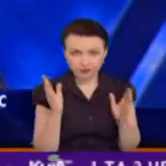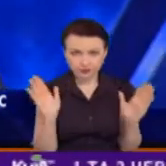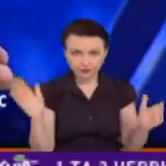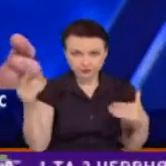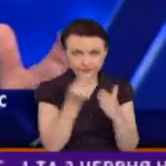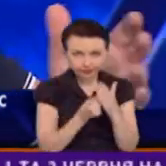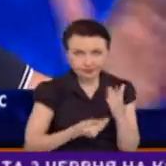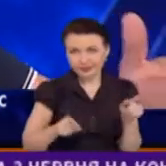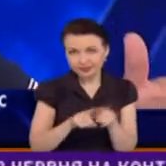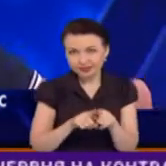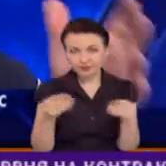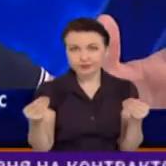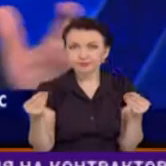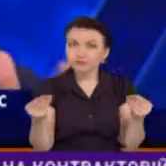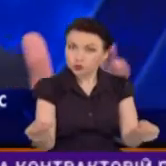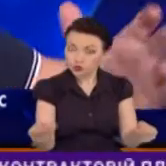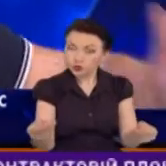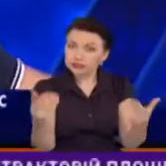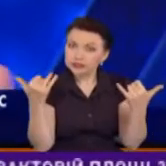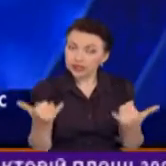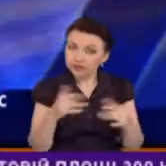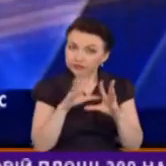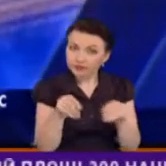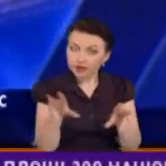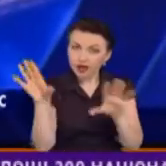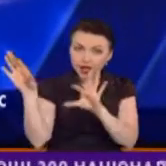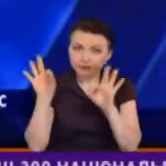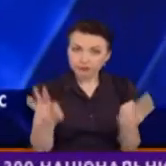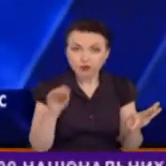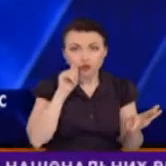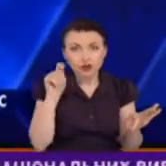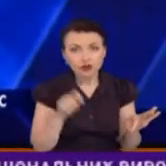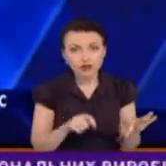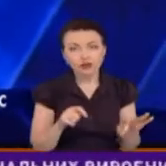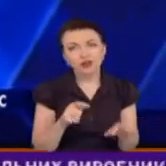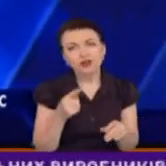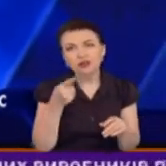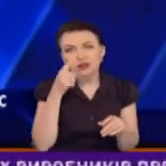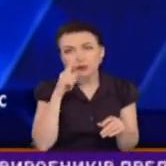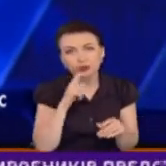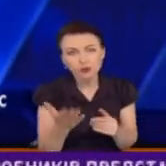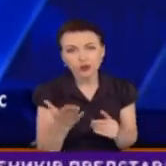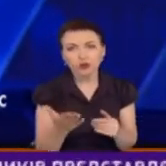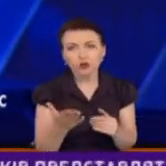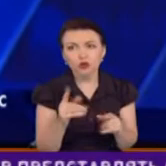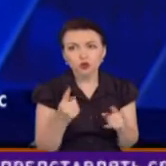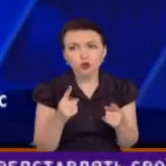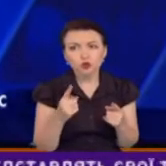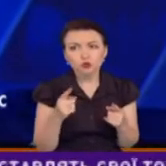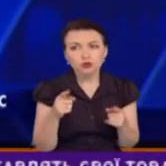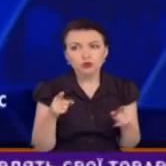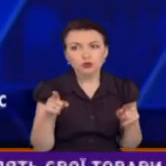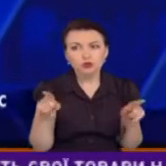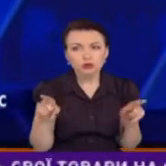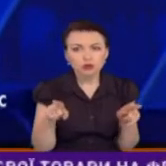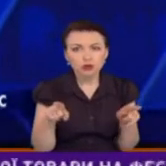повна нісенітниця. І вони сказали, зараз ми це все перенесемо, абсолютно не розуміючи, чому воно так механістично в